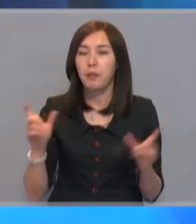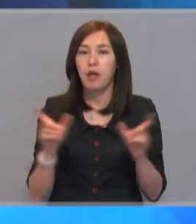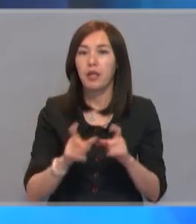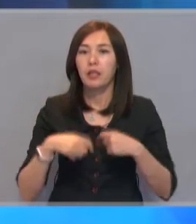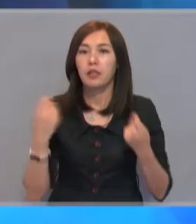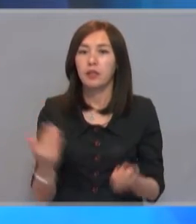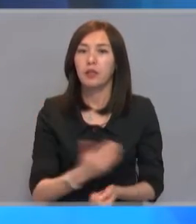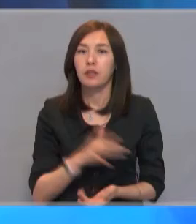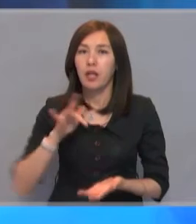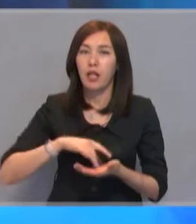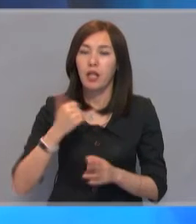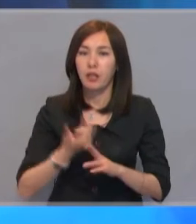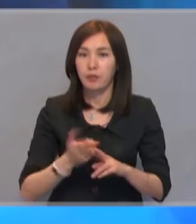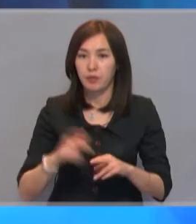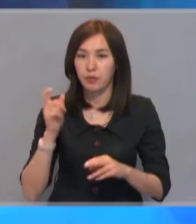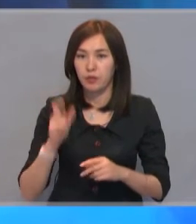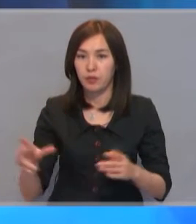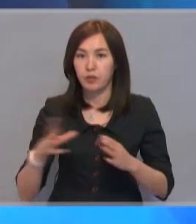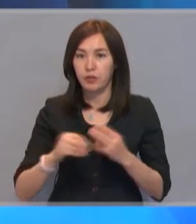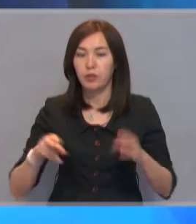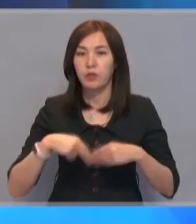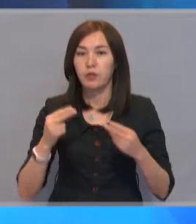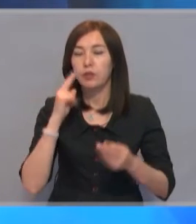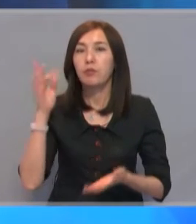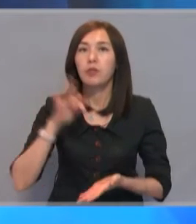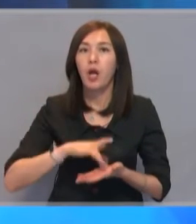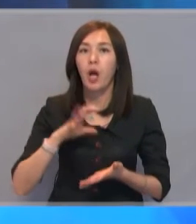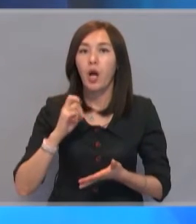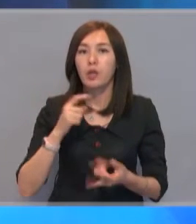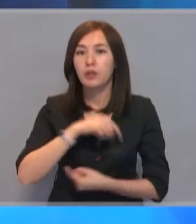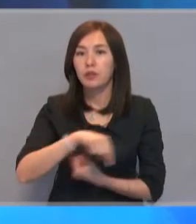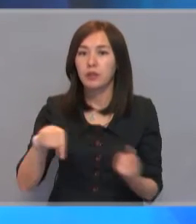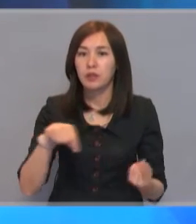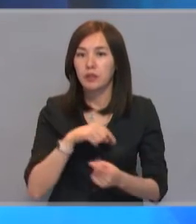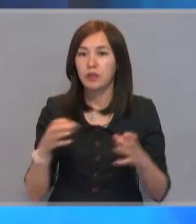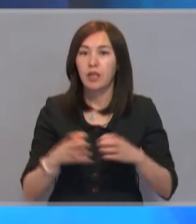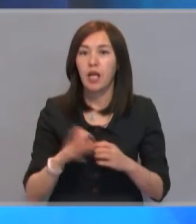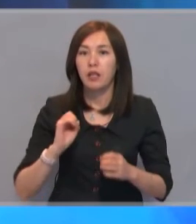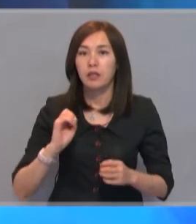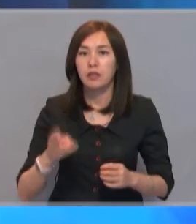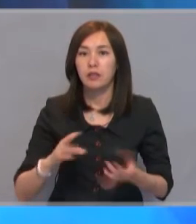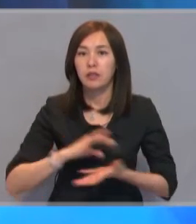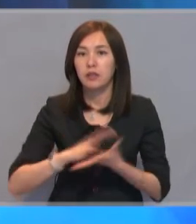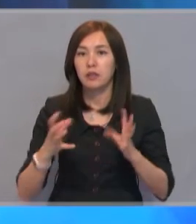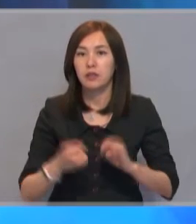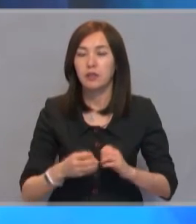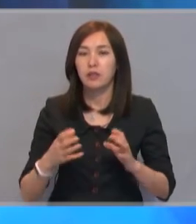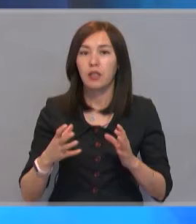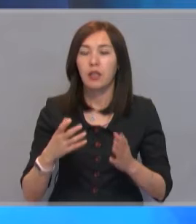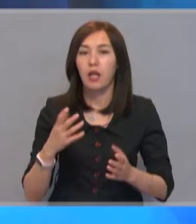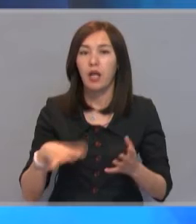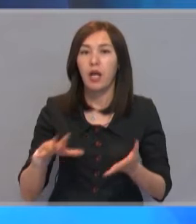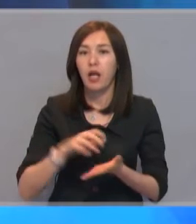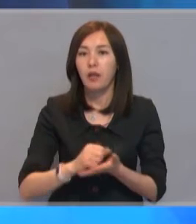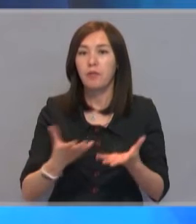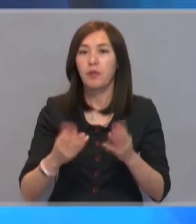ашқысы келеді. Қала әкімі аталған тұрғындарға жер телімдерін Шымкент әлеуметтік кәсіпкерлік корпорациясы акционерлік қоғам арқылы аукционмен